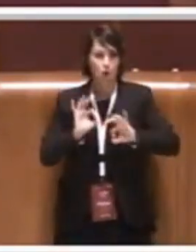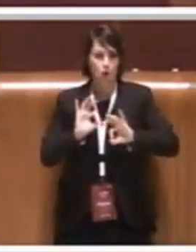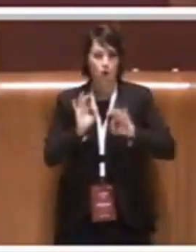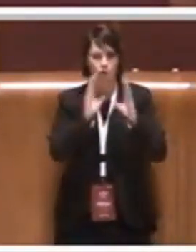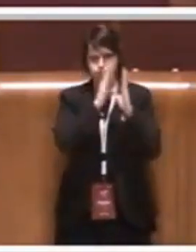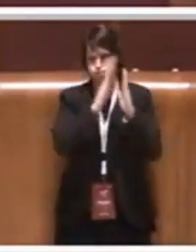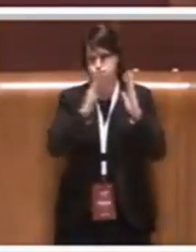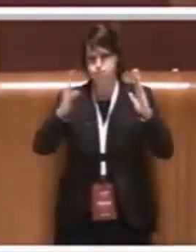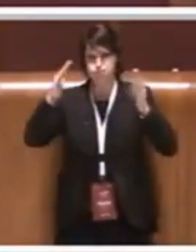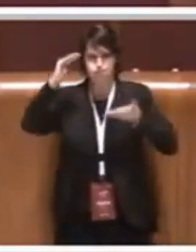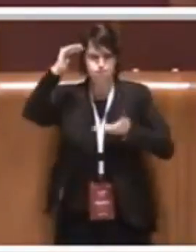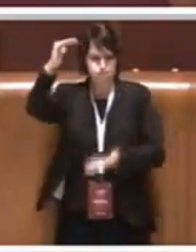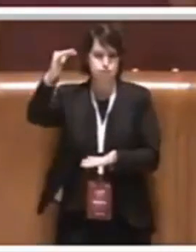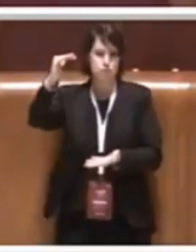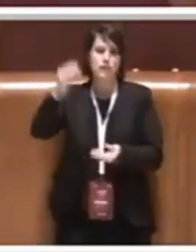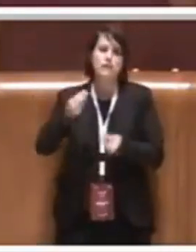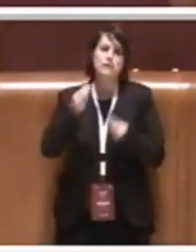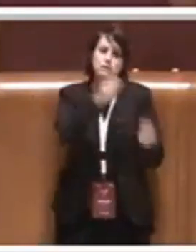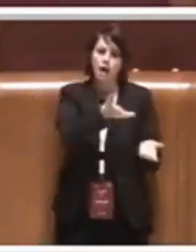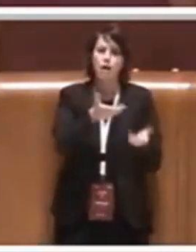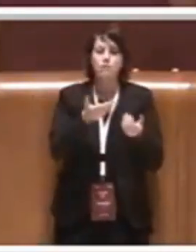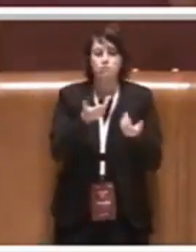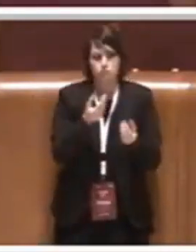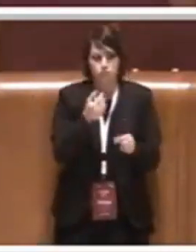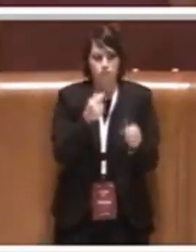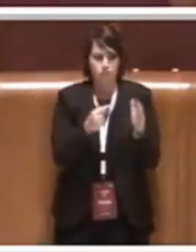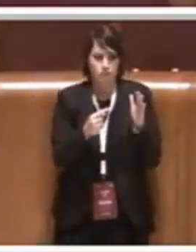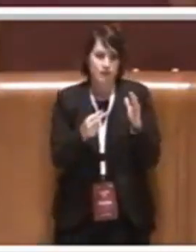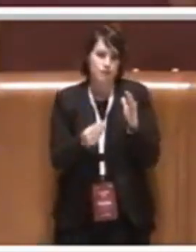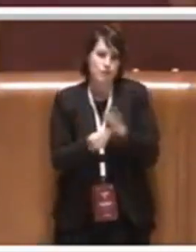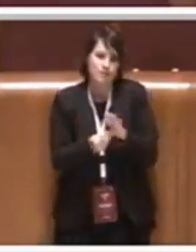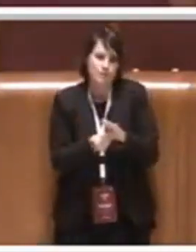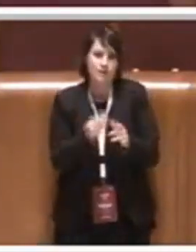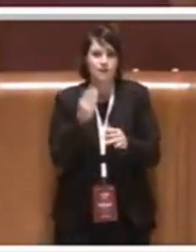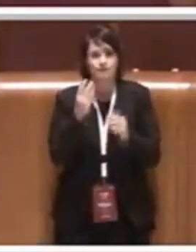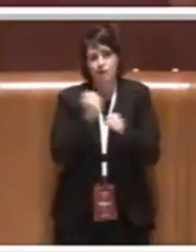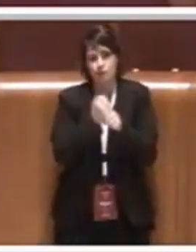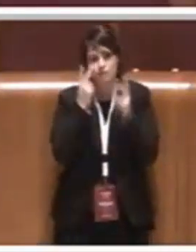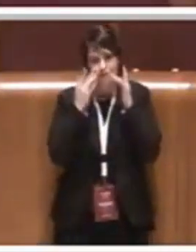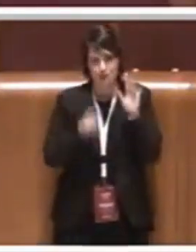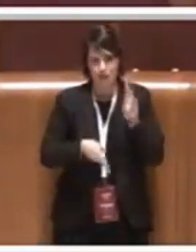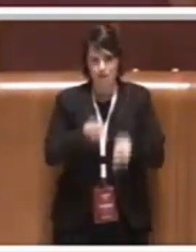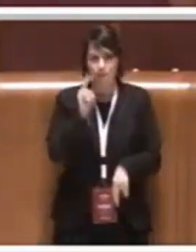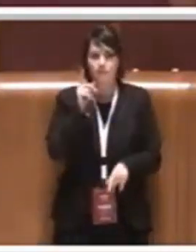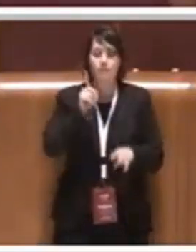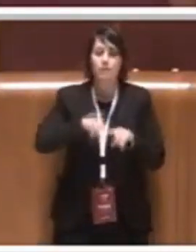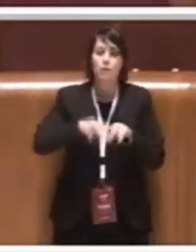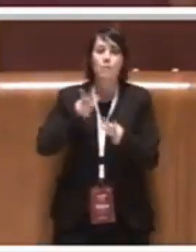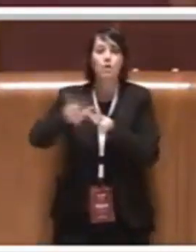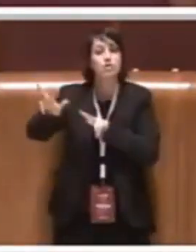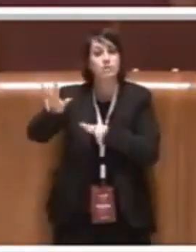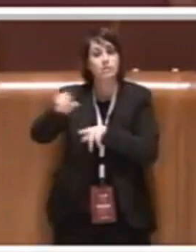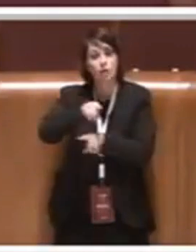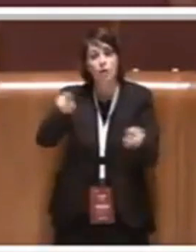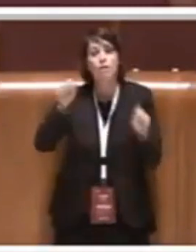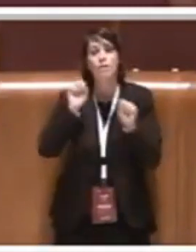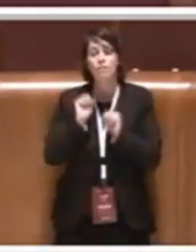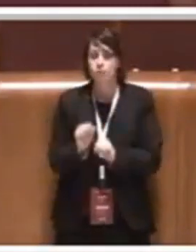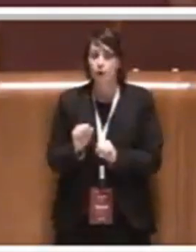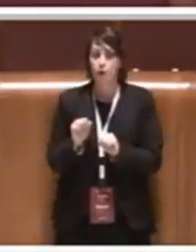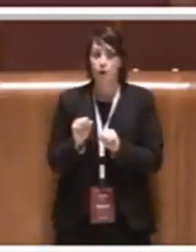possibilità ai municipi di poter diciamo, avere a disposizione in